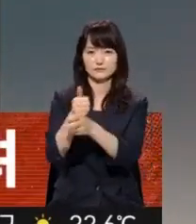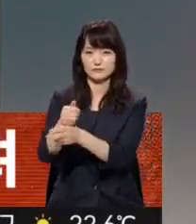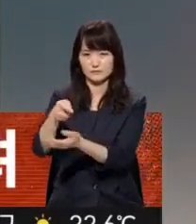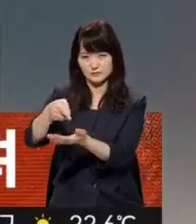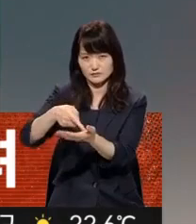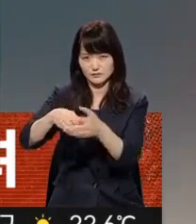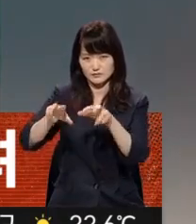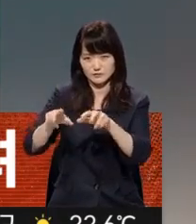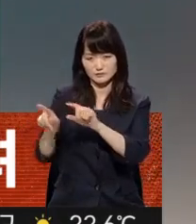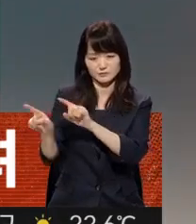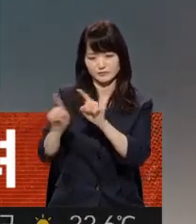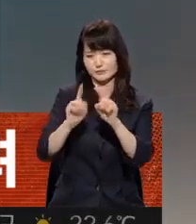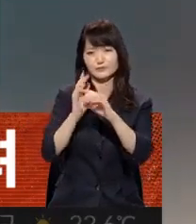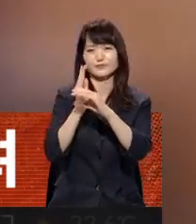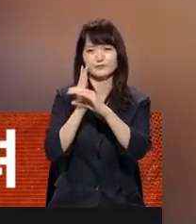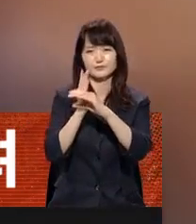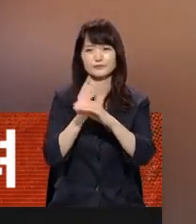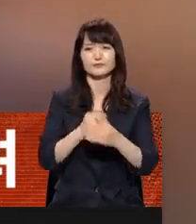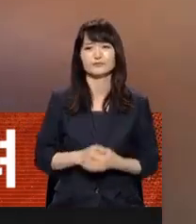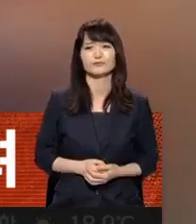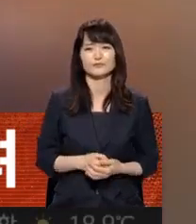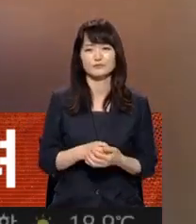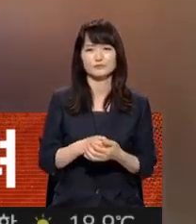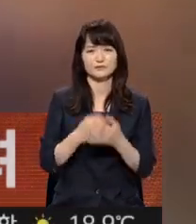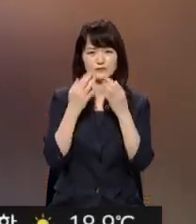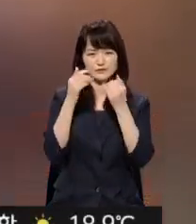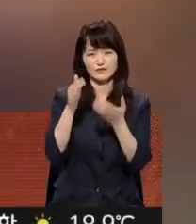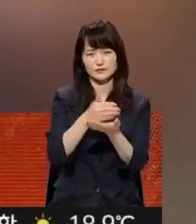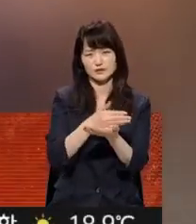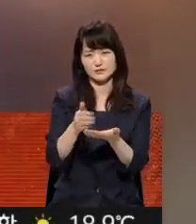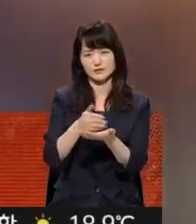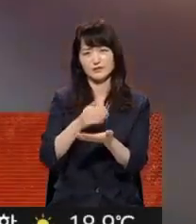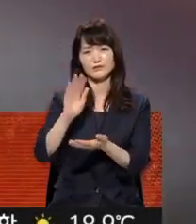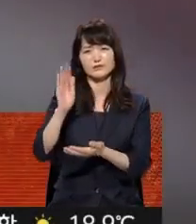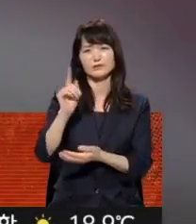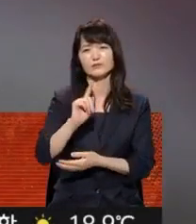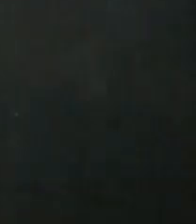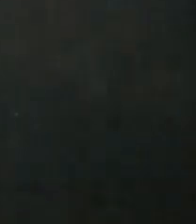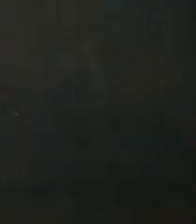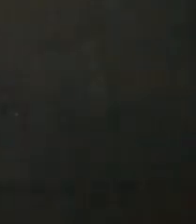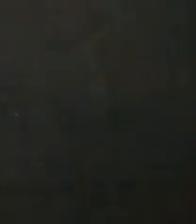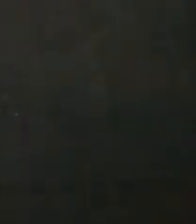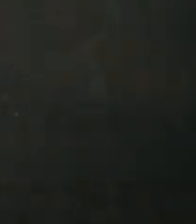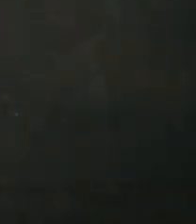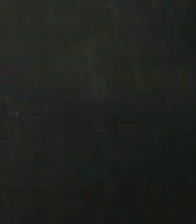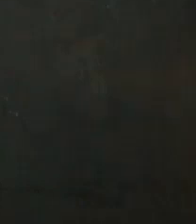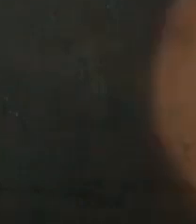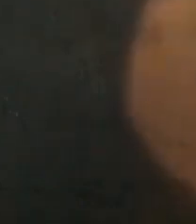현재 회복 중이라고 합니다. 저거 분리수거 해야 되는데 저거. 아유. 예, 좋습니다.